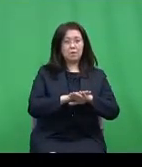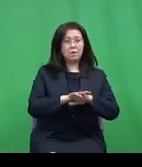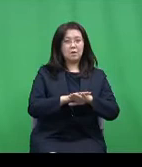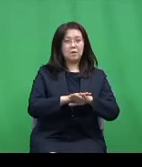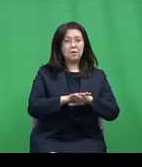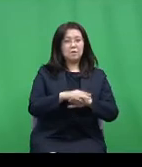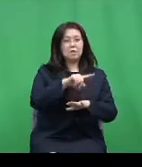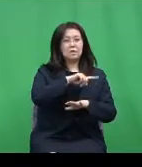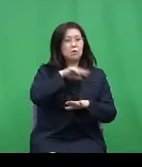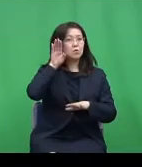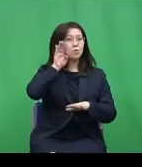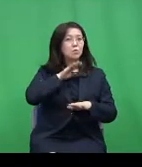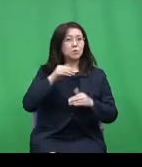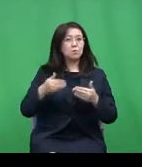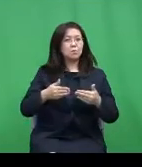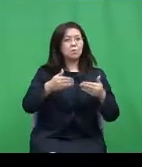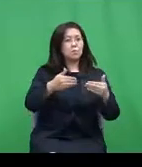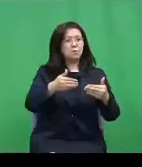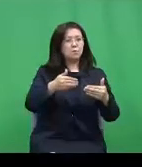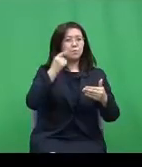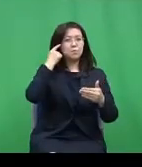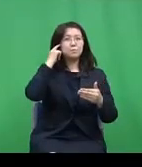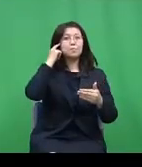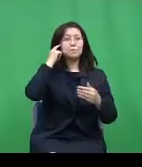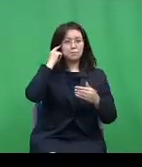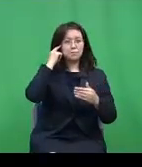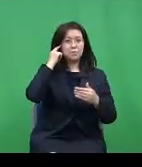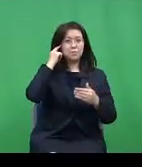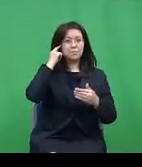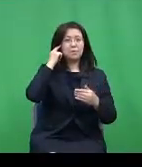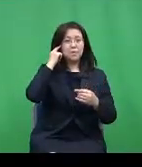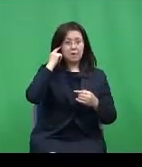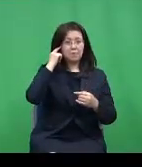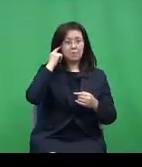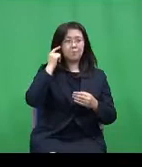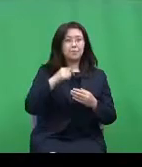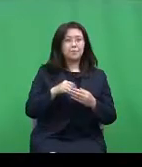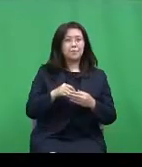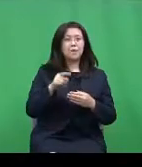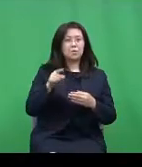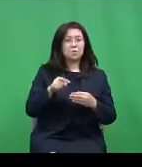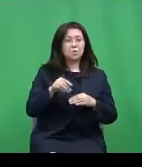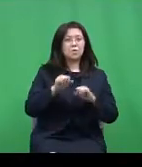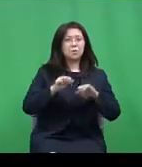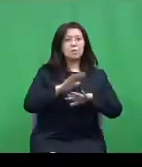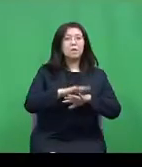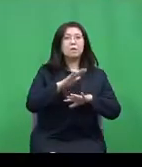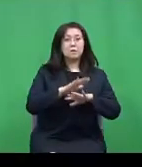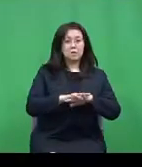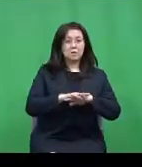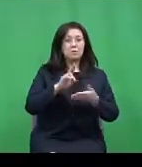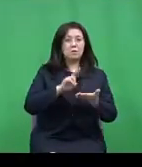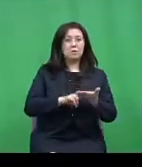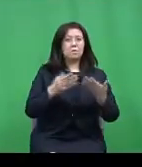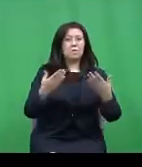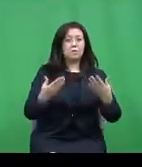した方が最も円満というか円滑にいくんじゃないかというふうに考えて、そういう、まあ、ス